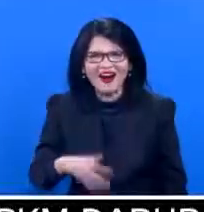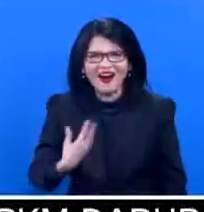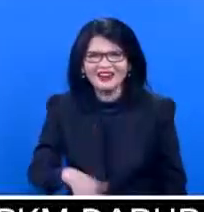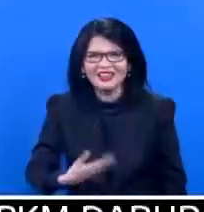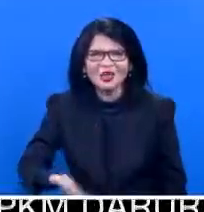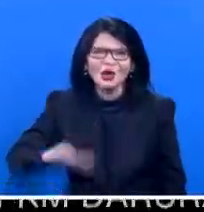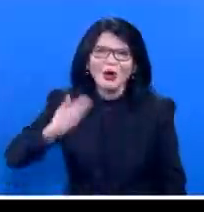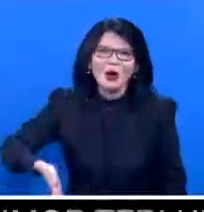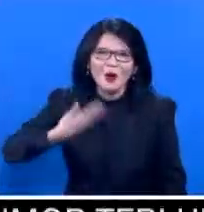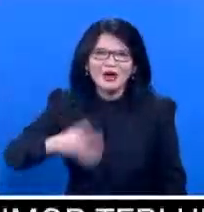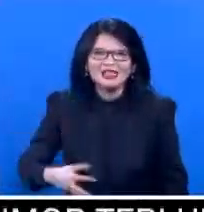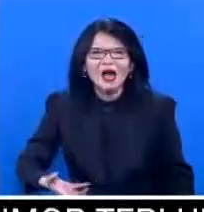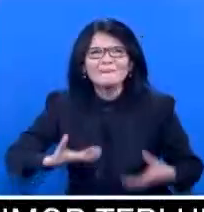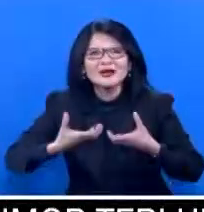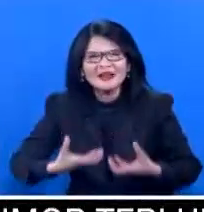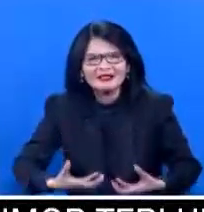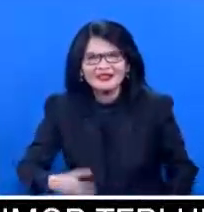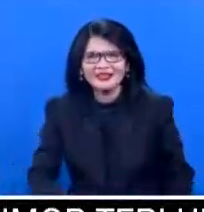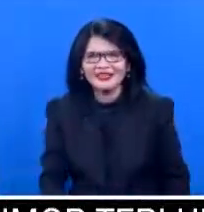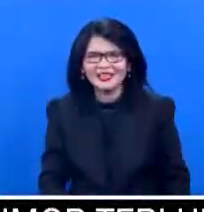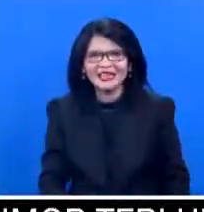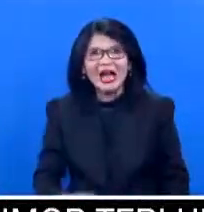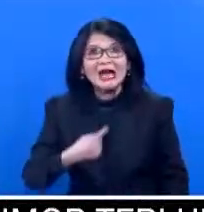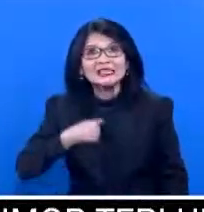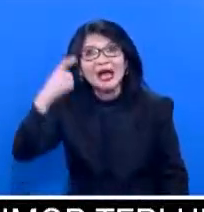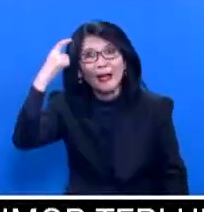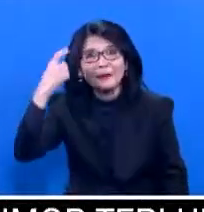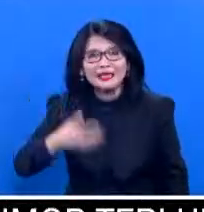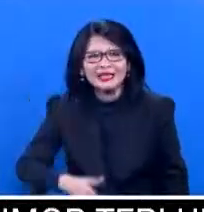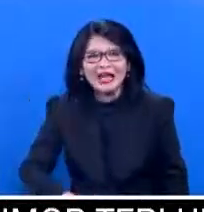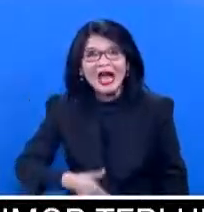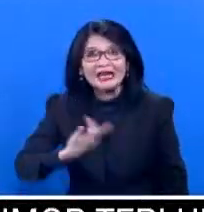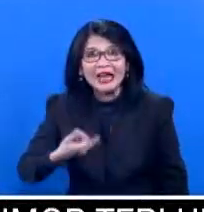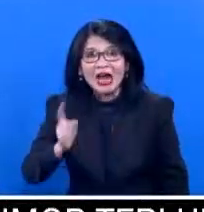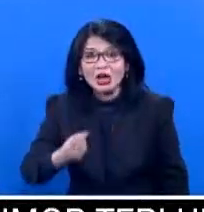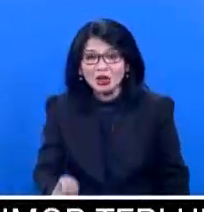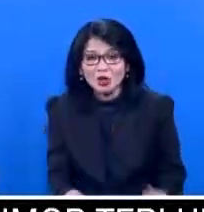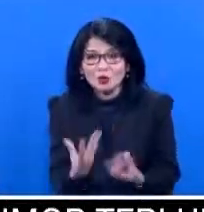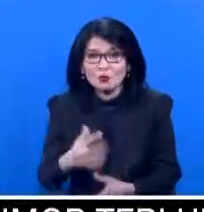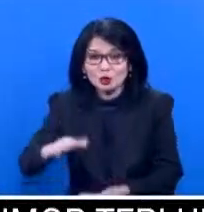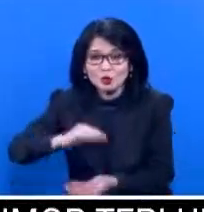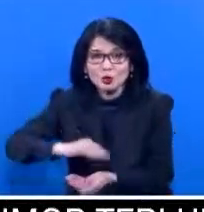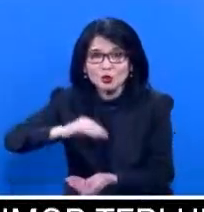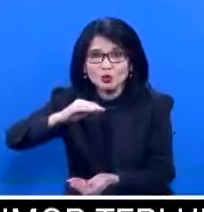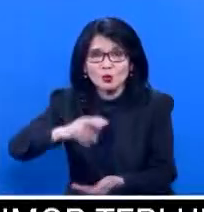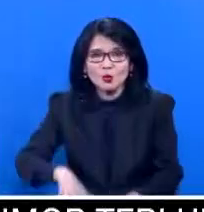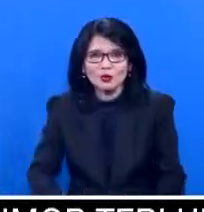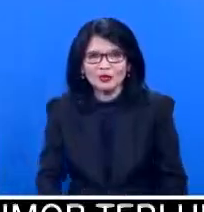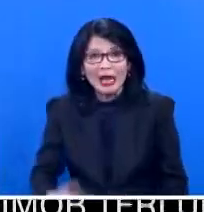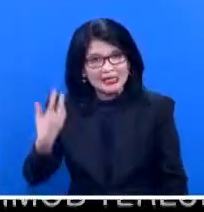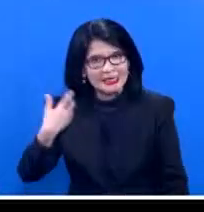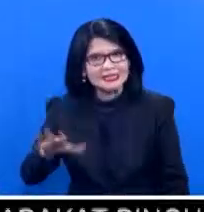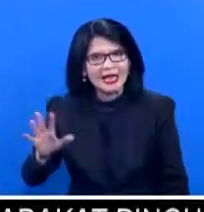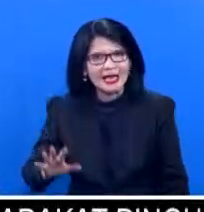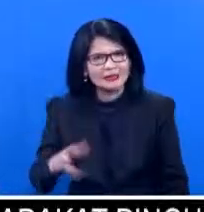Aduh, pemirsa berat banget. Jadi saya pikir ringan, tapi ternyata kalau rumput sudah ditumpuk jadinya sangat berat. Dan ini sudah selesai, ini